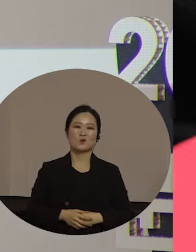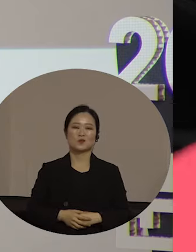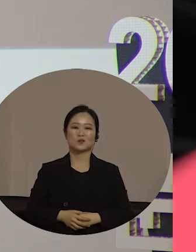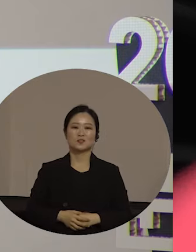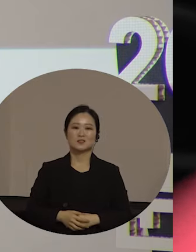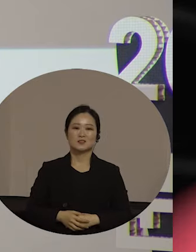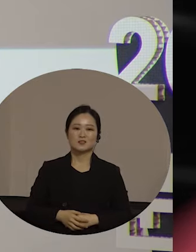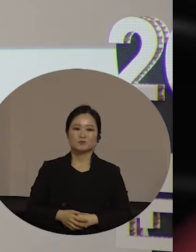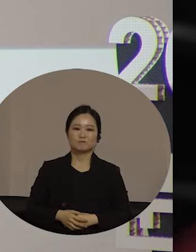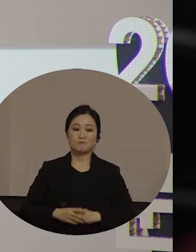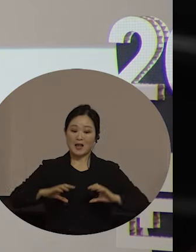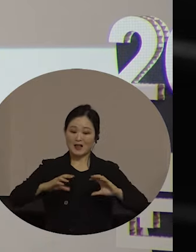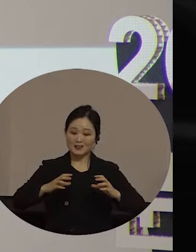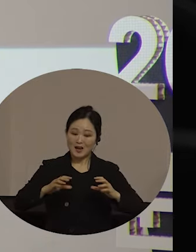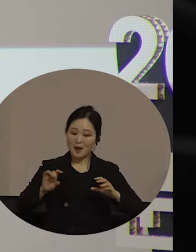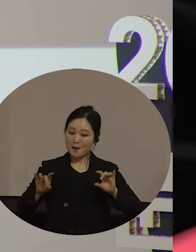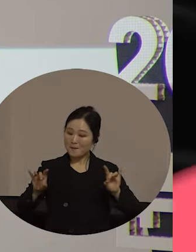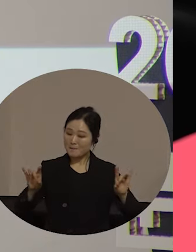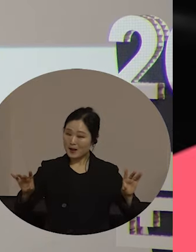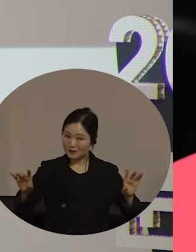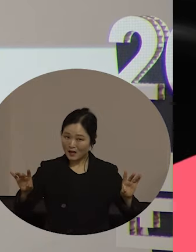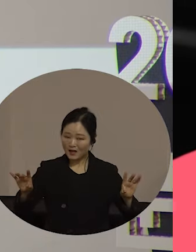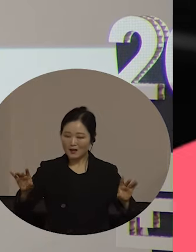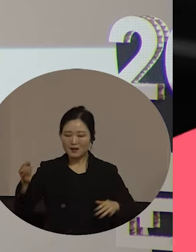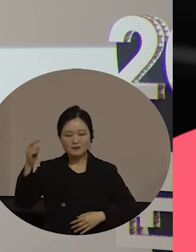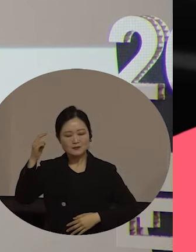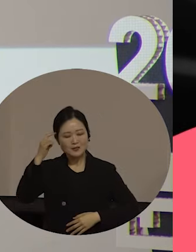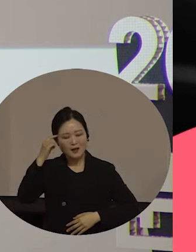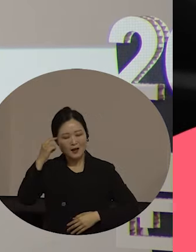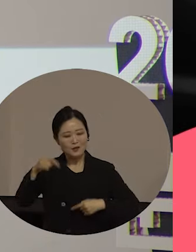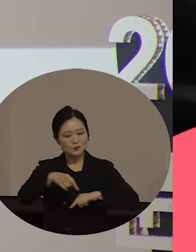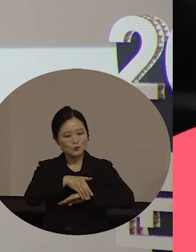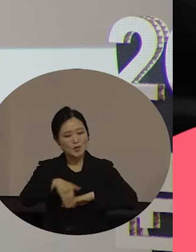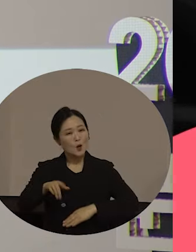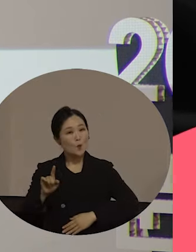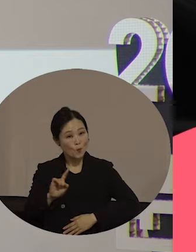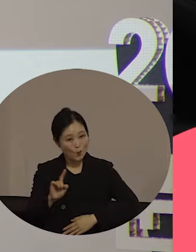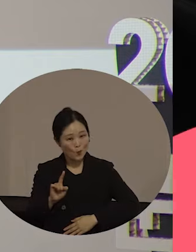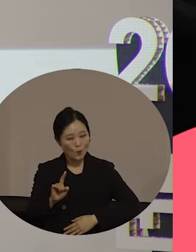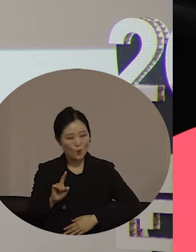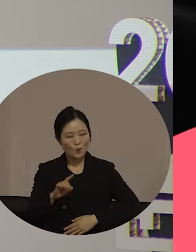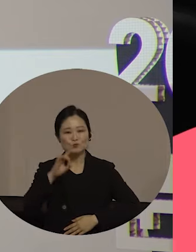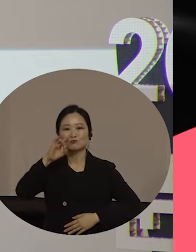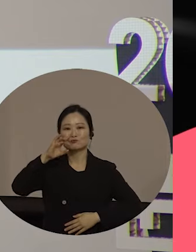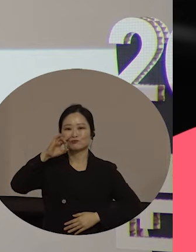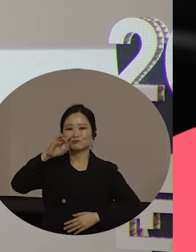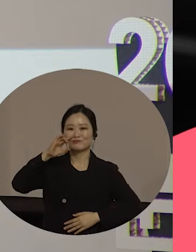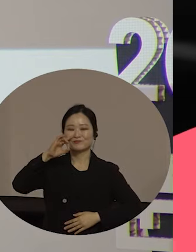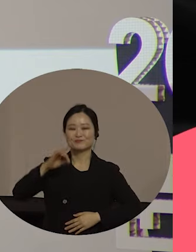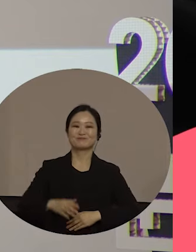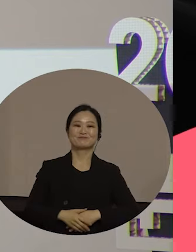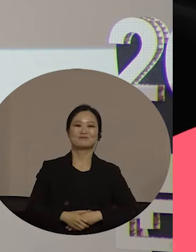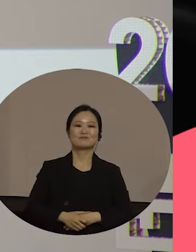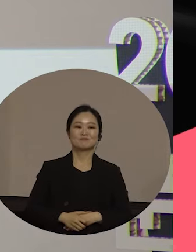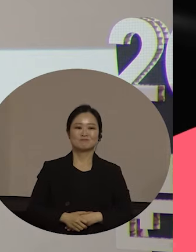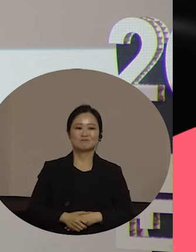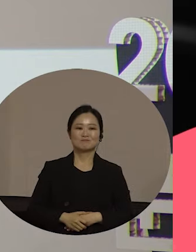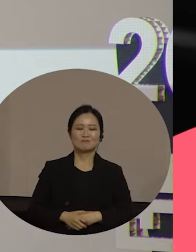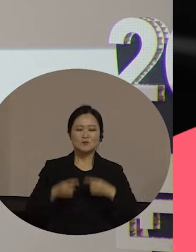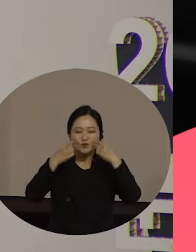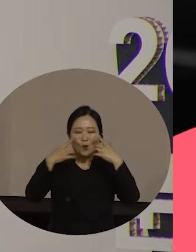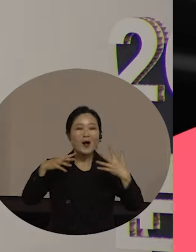뭐 각 나라별로 어떤 생각을 갖고 있는지를 얘기 말씀해 주시면 될 것 같아요. 여러분 아시겠지만 방금 나온 질문들은 사실은 답은